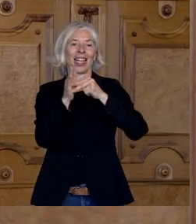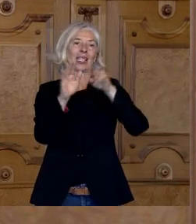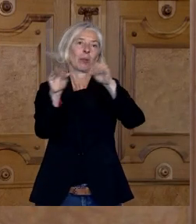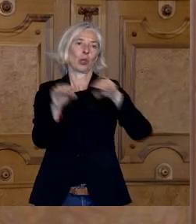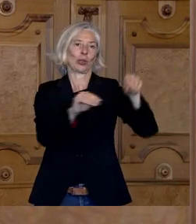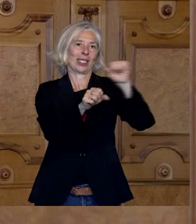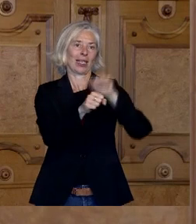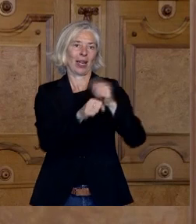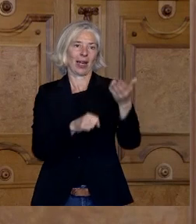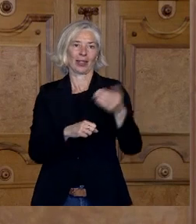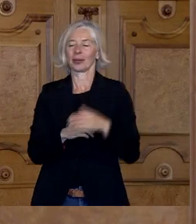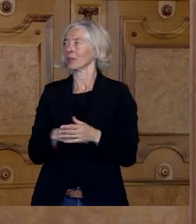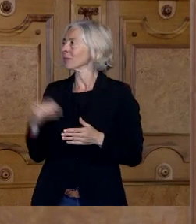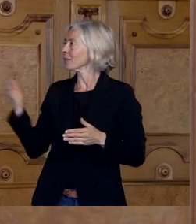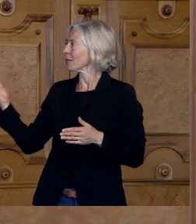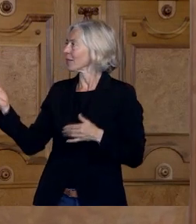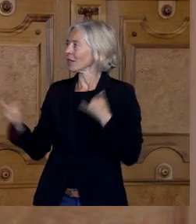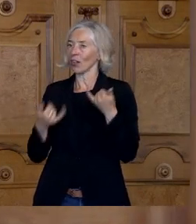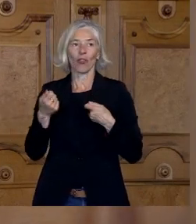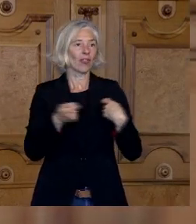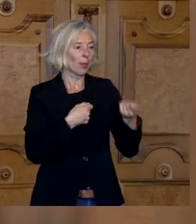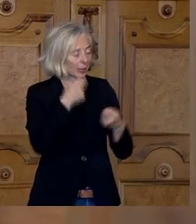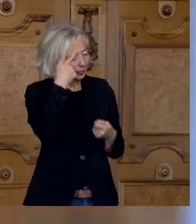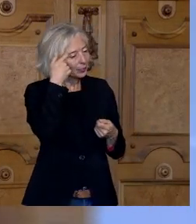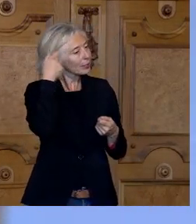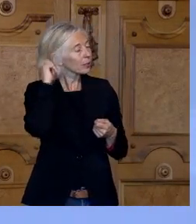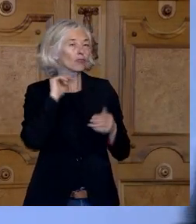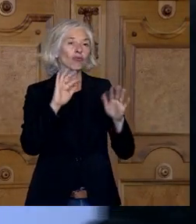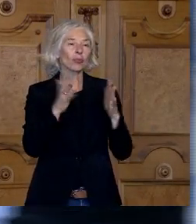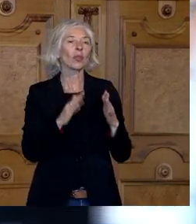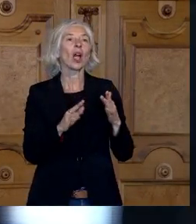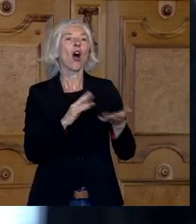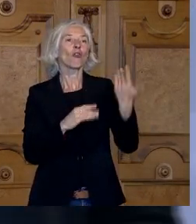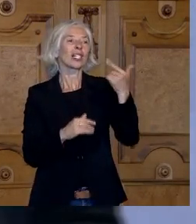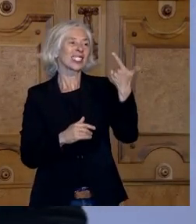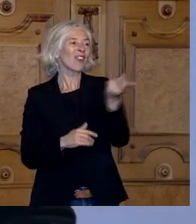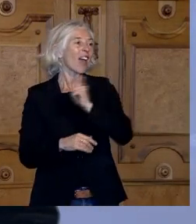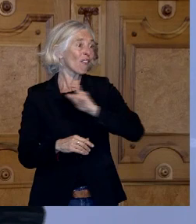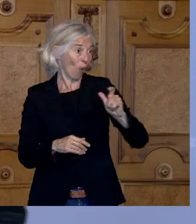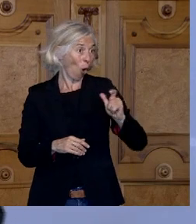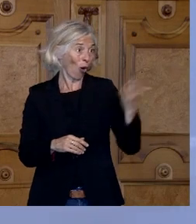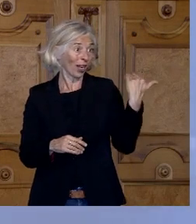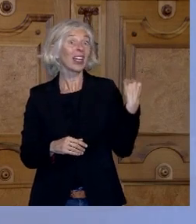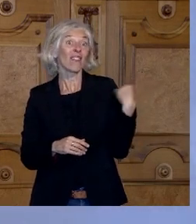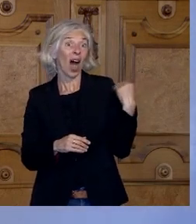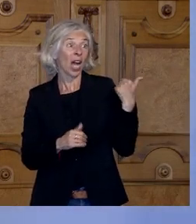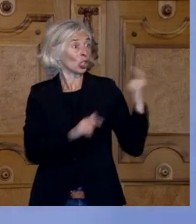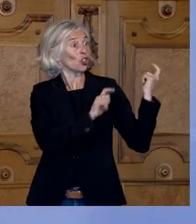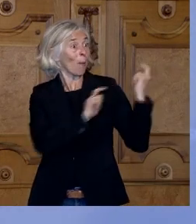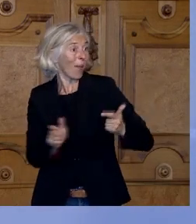noch hinweisen möchte, dass es ja vor ungefähr 2 Wochen eine Spende gegeben hat der Langnerschen Stiftung genau für eben